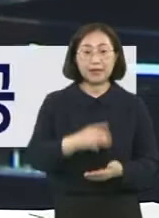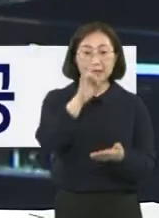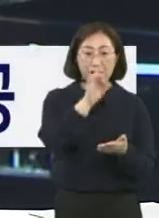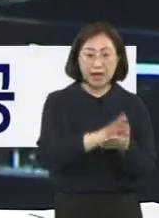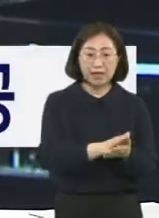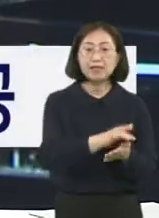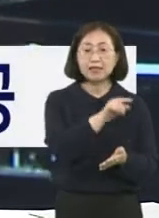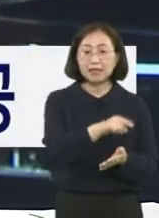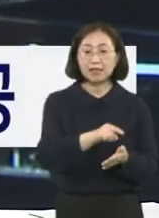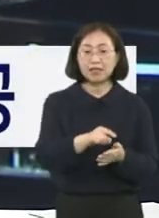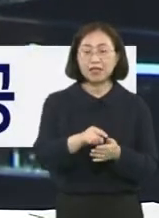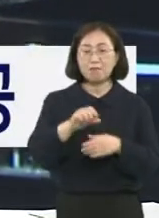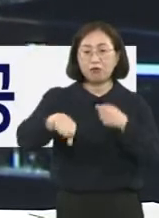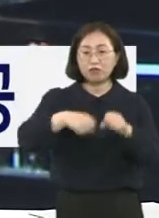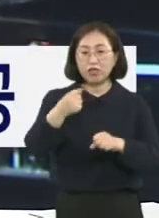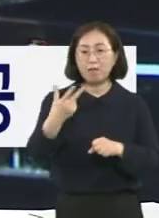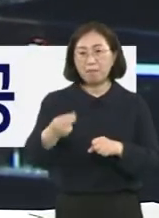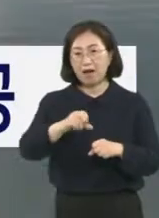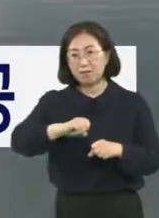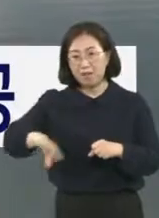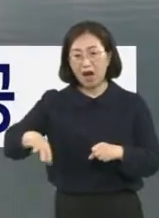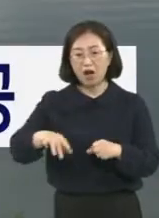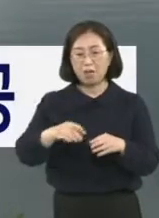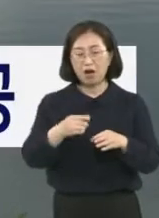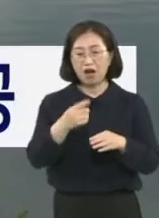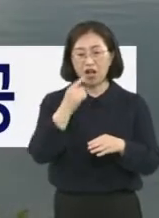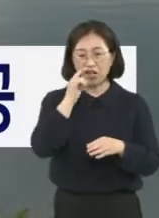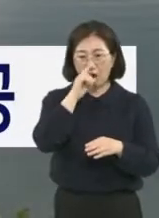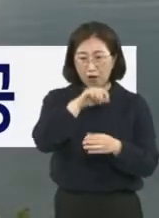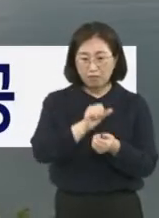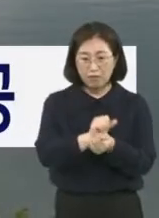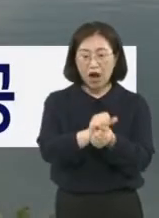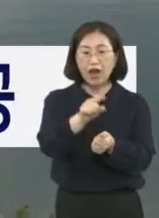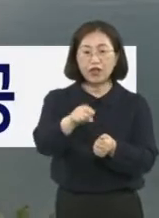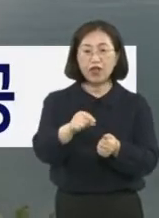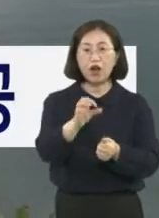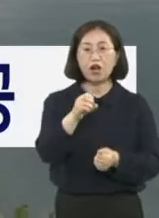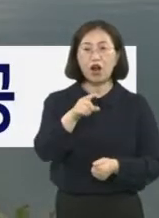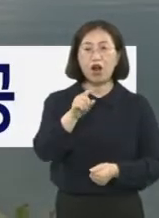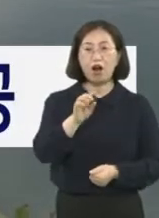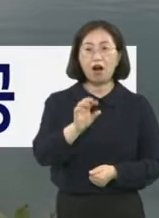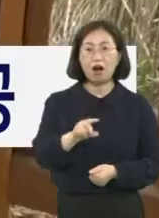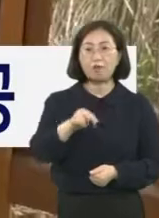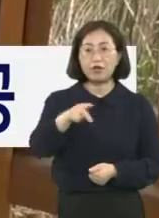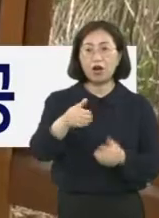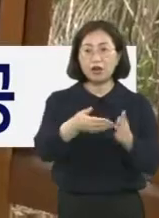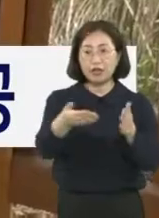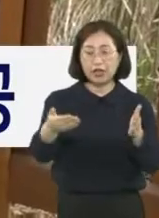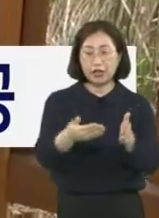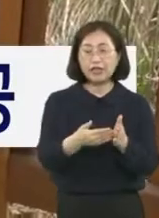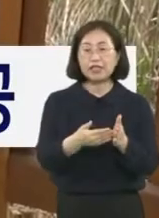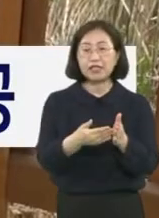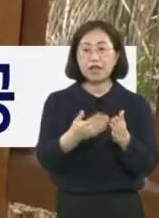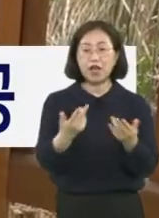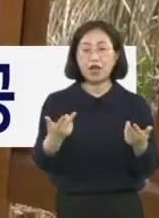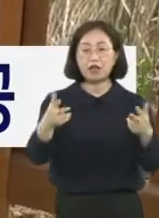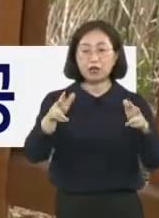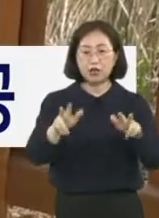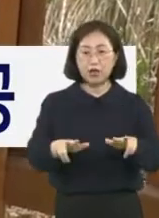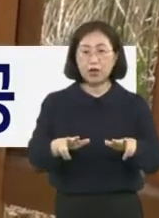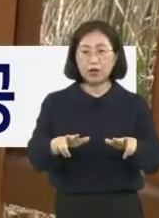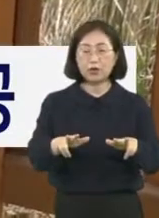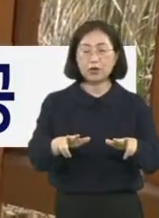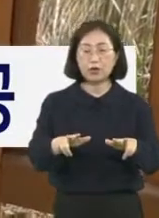천안시는 그동안 축산폐수와 생활하수로 오염됐던 업성 저수지에 대한 수질환경 개선 사업을 통해